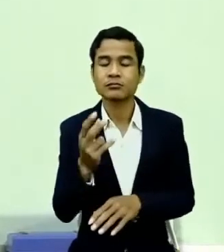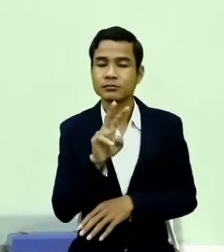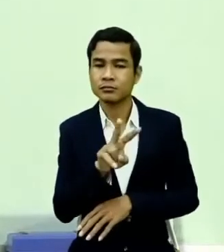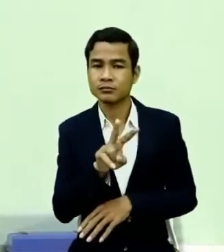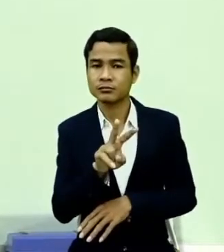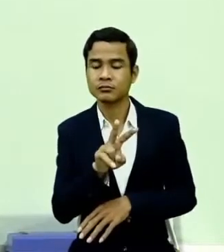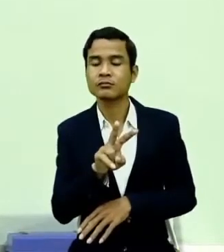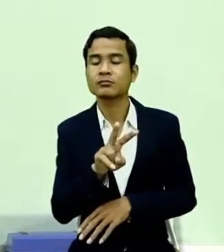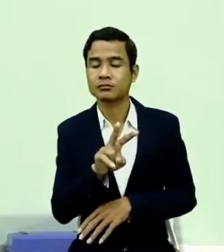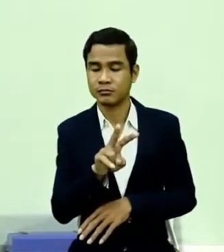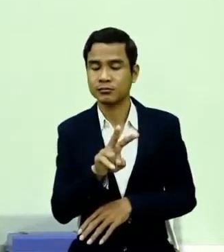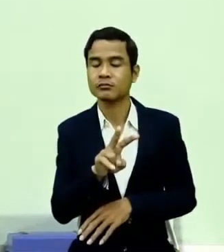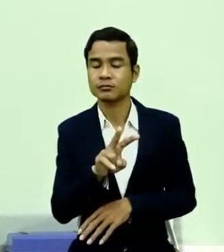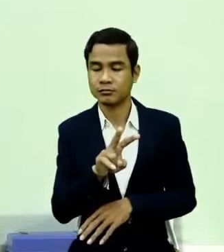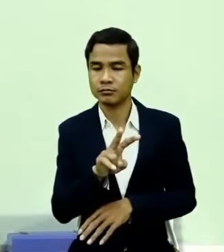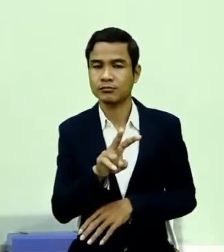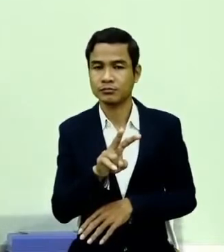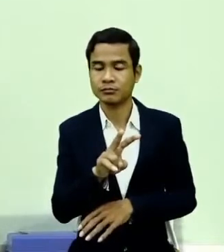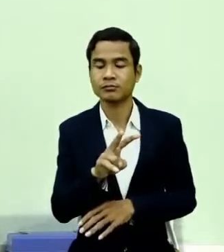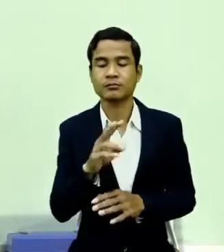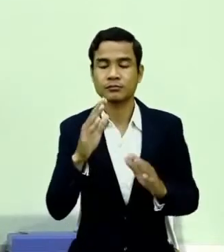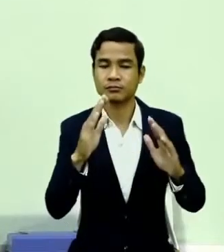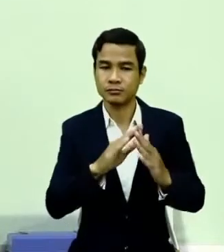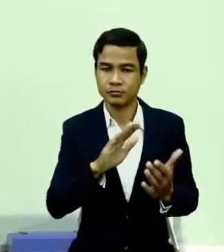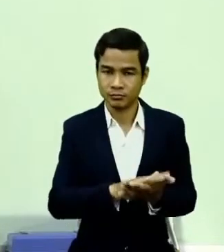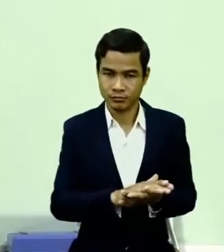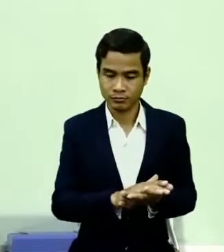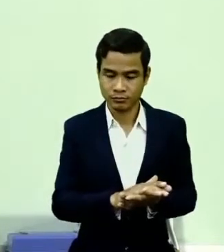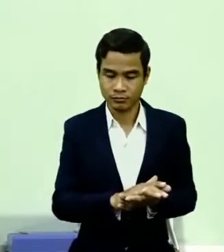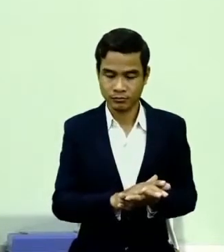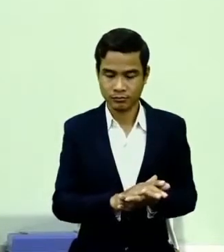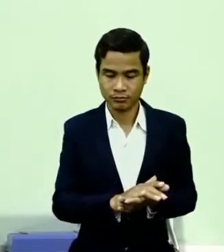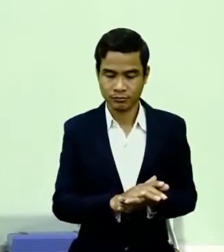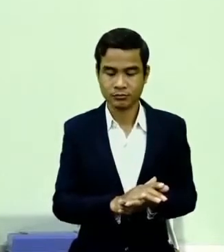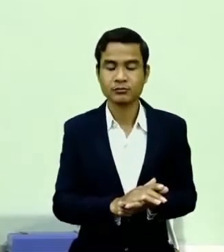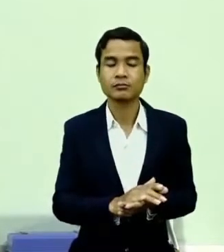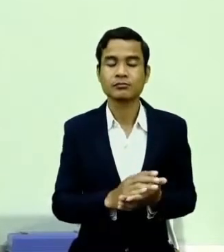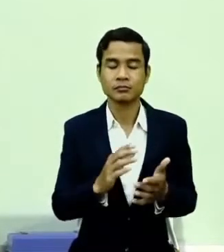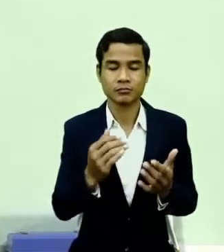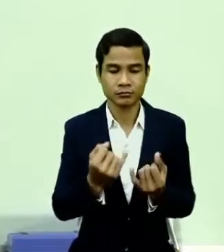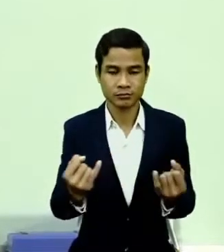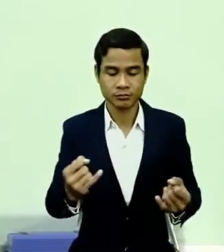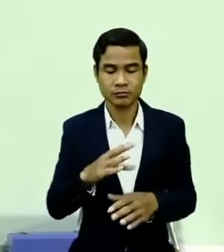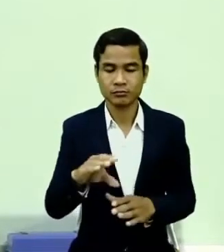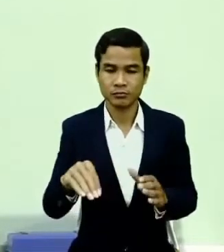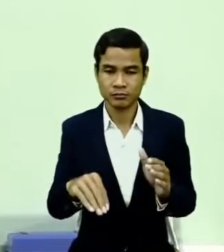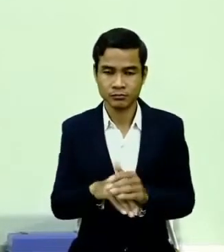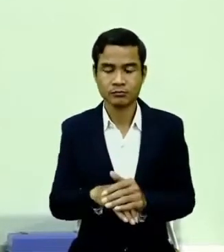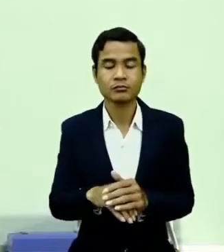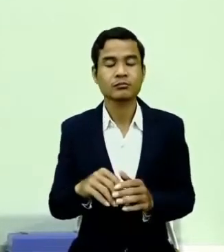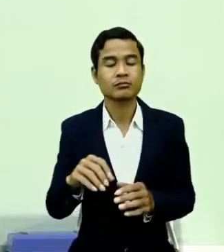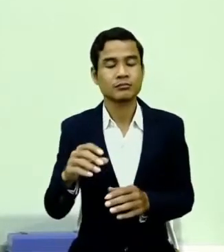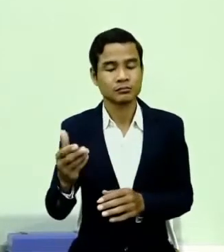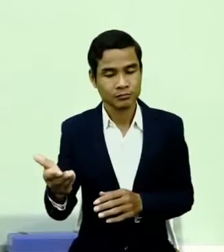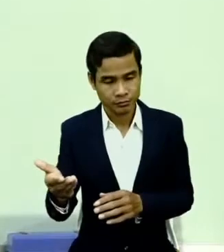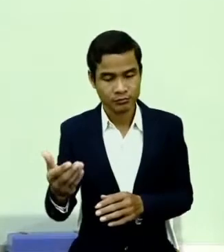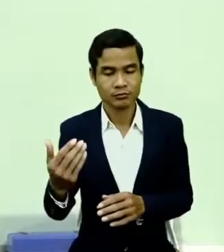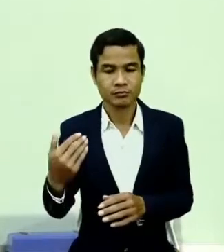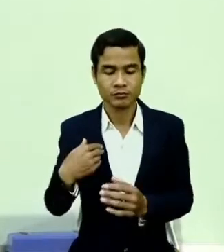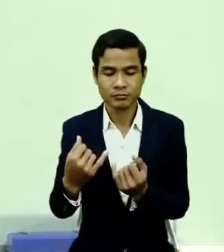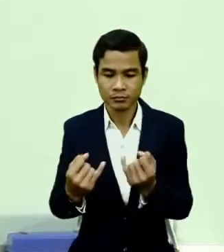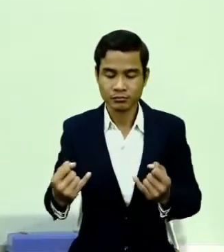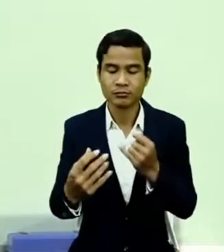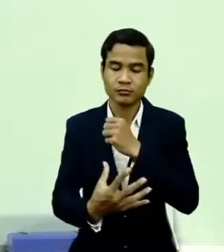chia chà cứ chia xà là riêng chẳng cụ ma tiếng ốc mình thà cụ mà cây